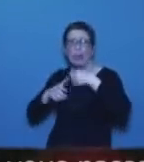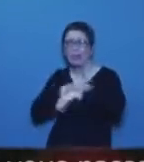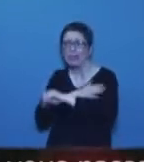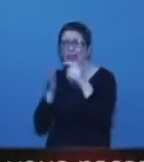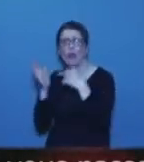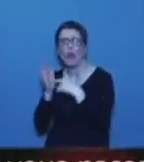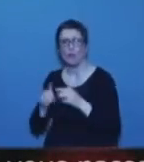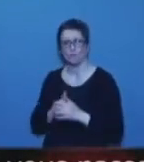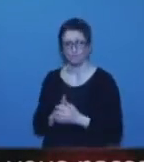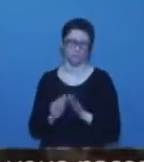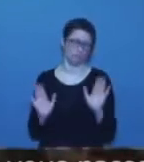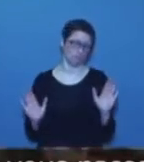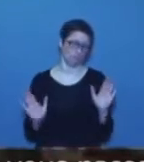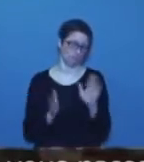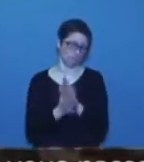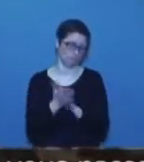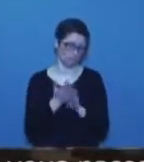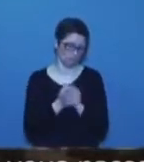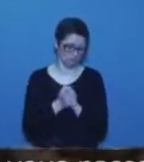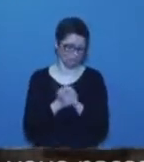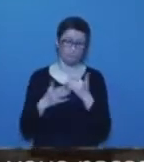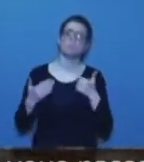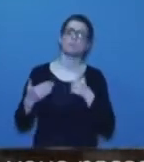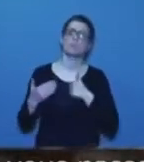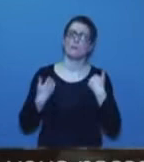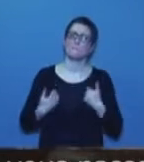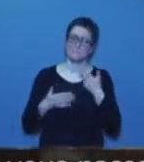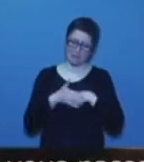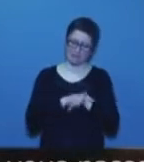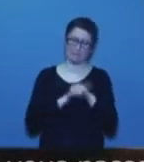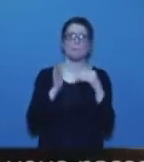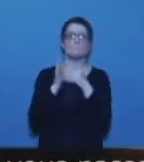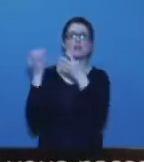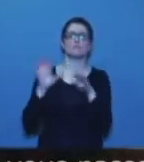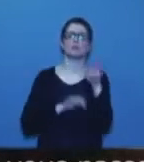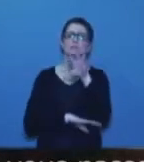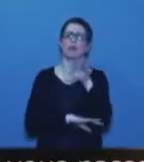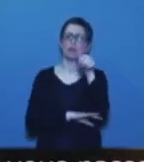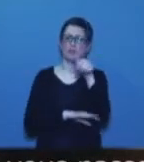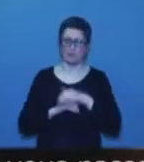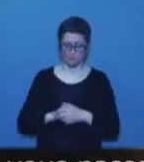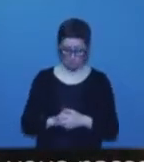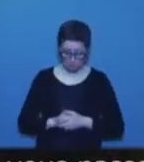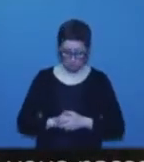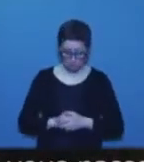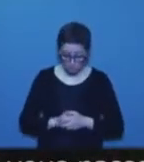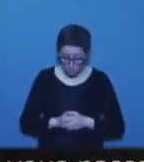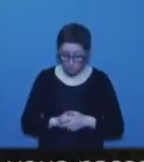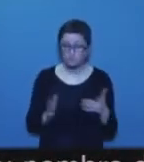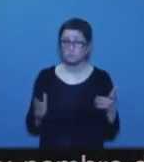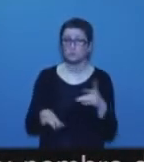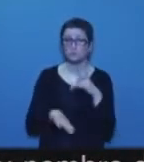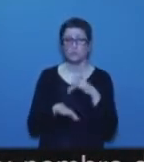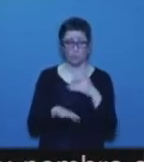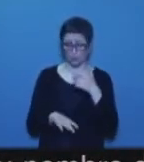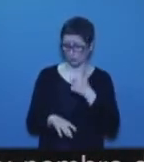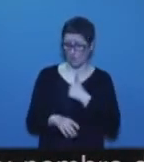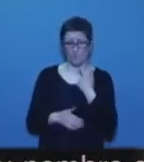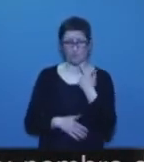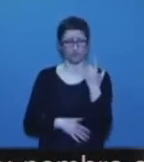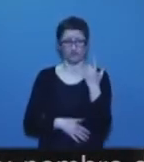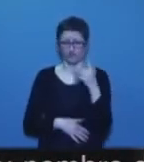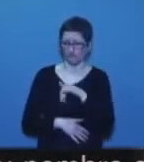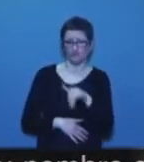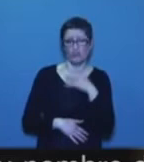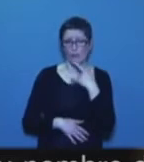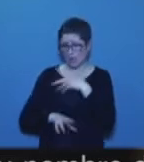regardez. Je suis né en 1951, mais j'ai jamais creusé, j'ai jamais bêché, j'ai jamais